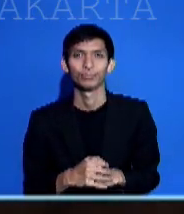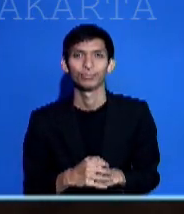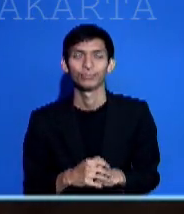melaporkan